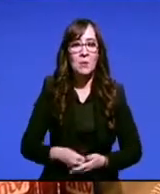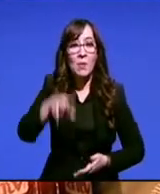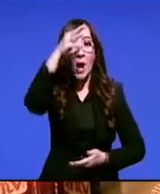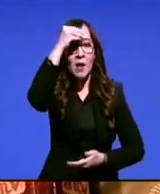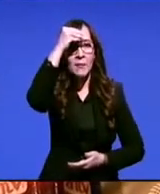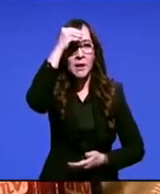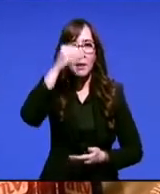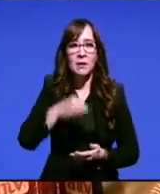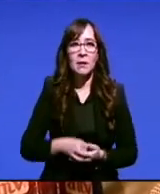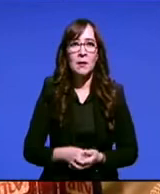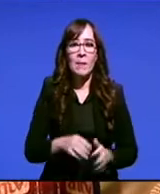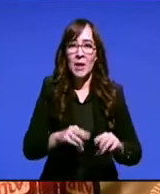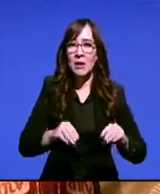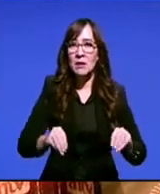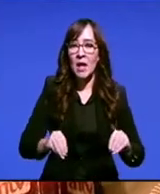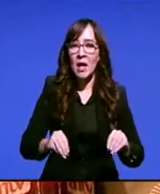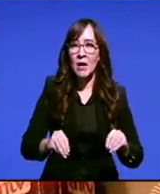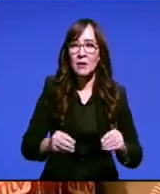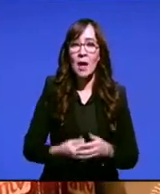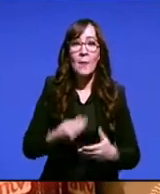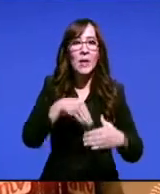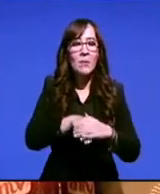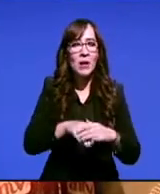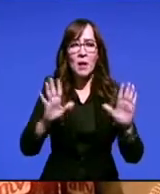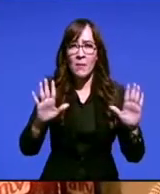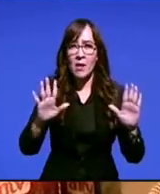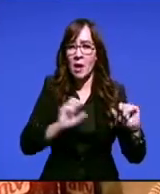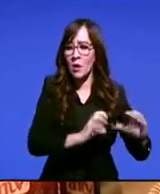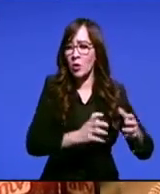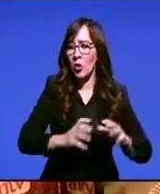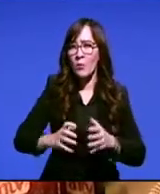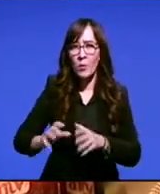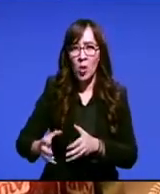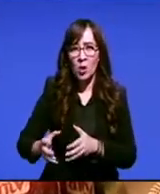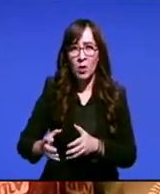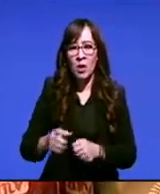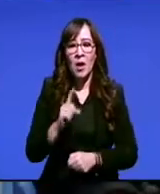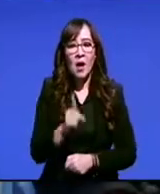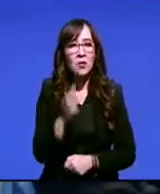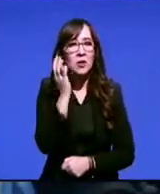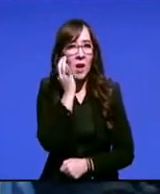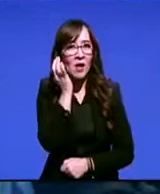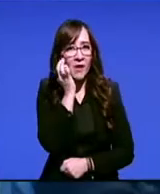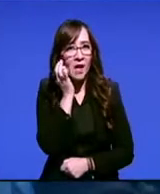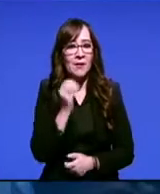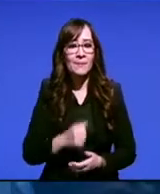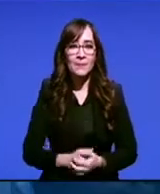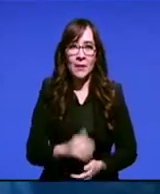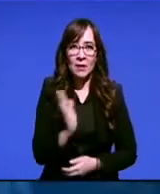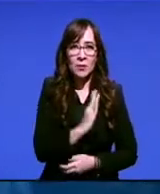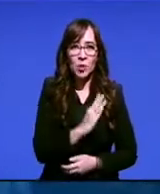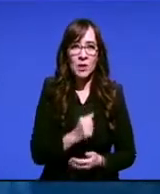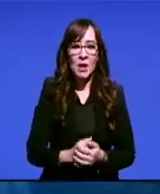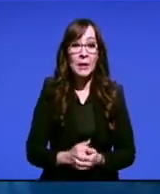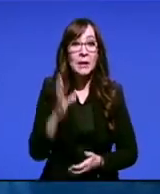melibatkan banyak pihak, dan kalau ada kesalahan, ya mohon dimaklumi dan dimaafkan. Sebelumnya ditemukan